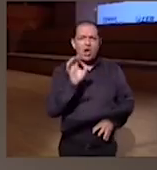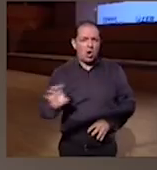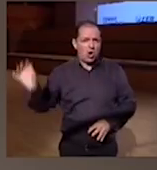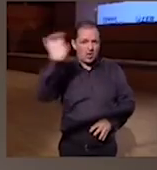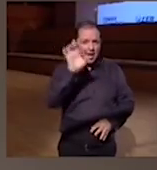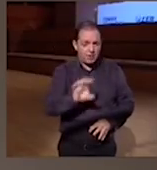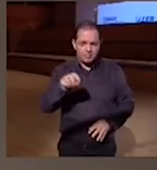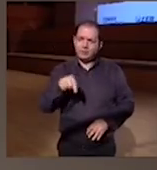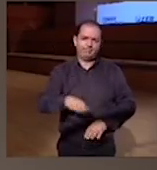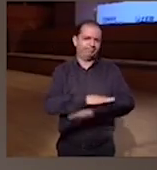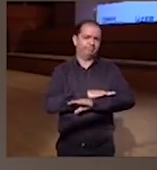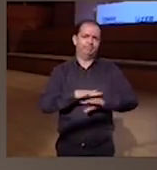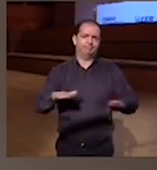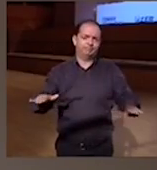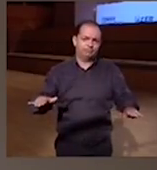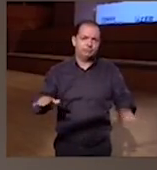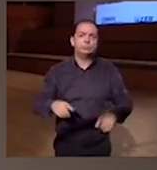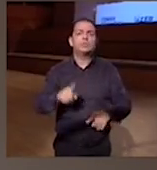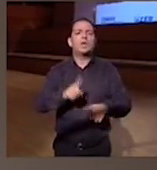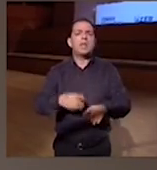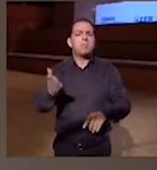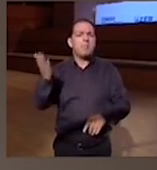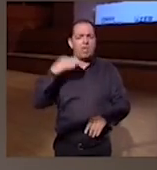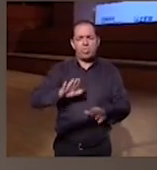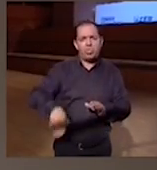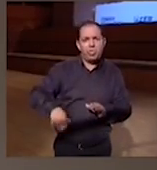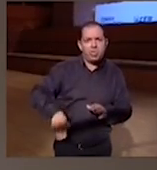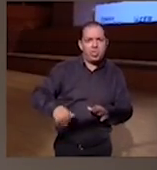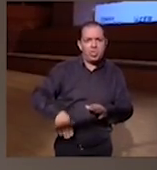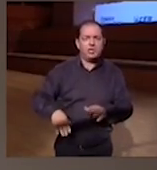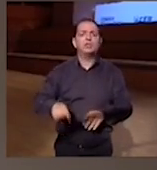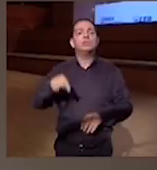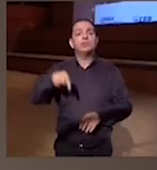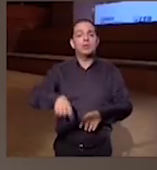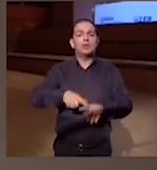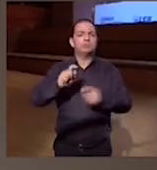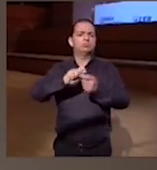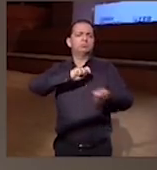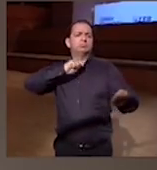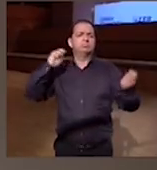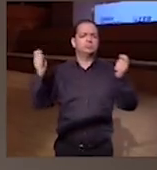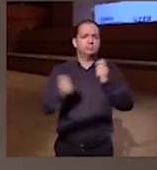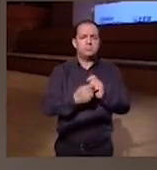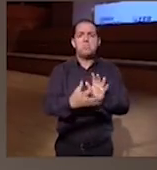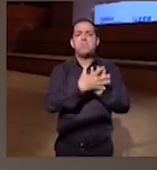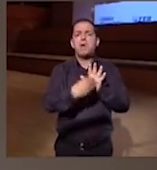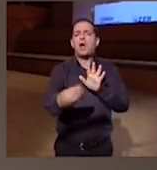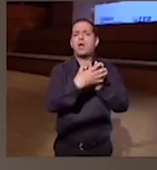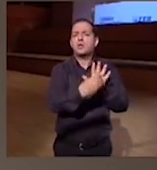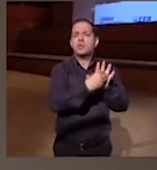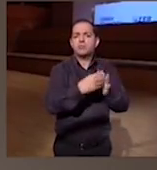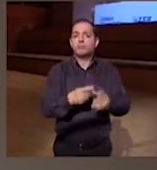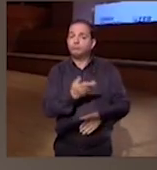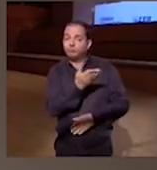Η Ελλάδα από χώρα παρείας γίνεται παράδειγμα πολιτικής σταθερότητας